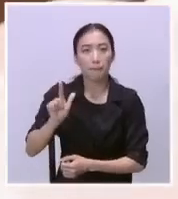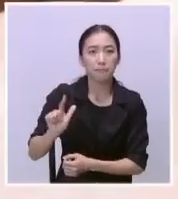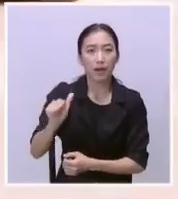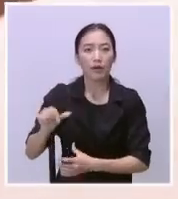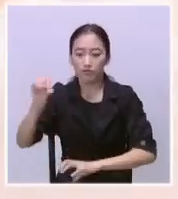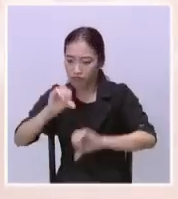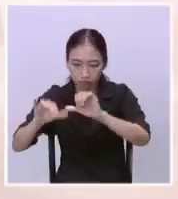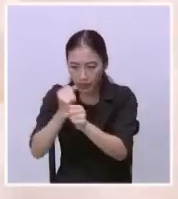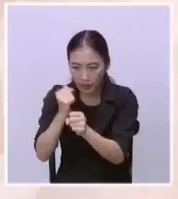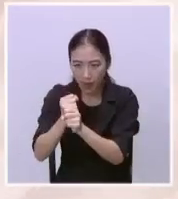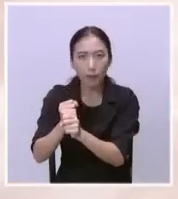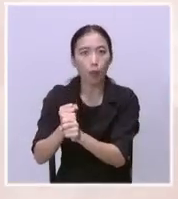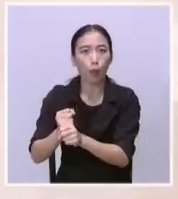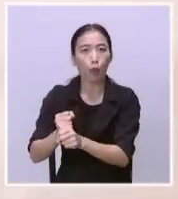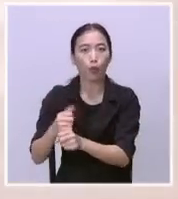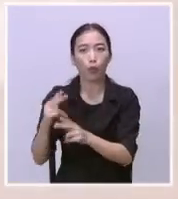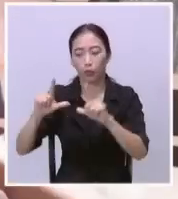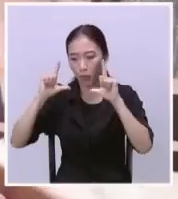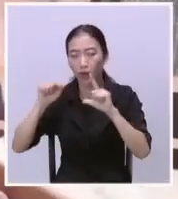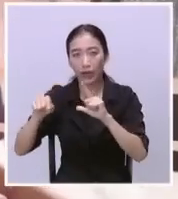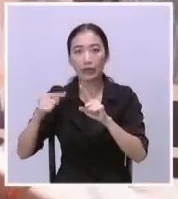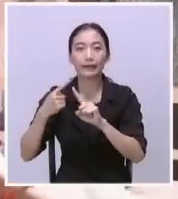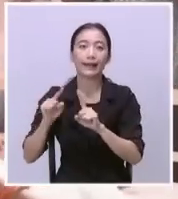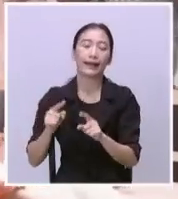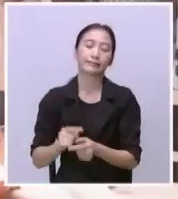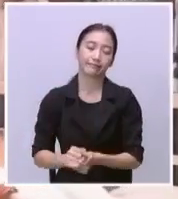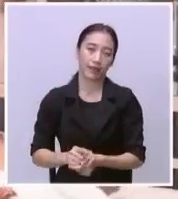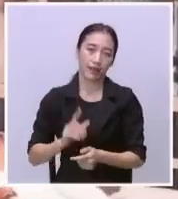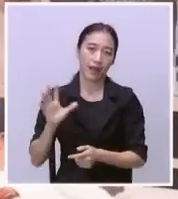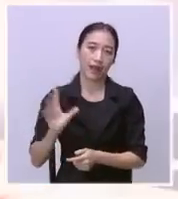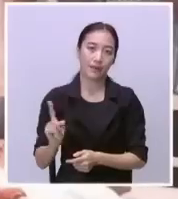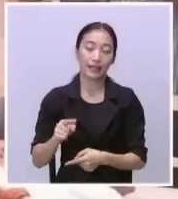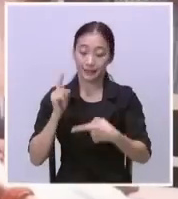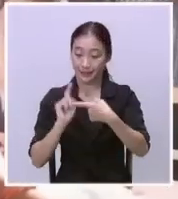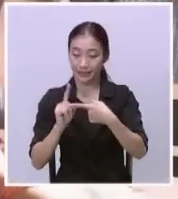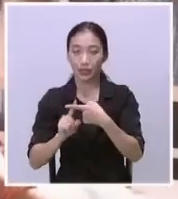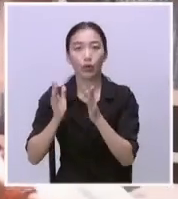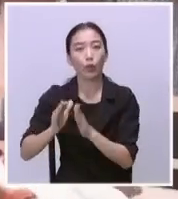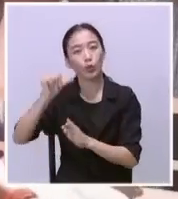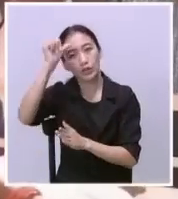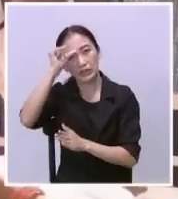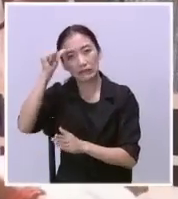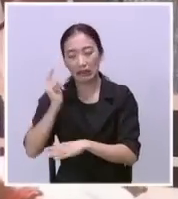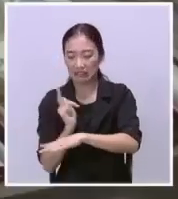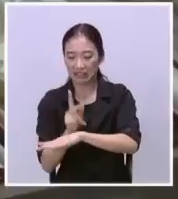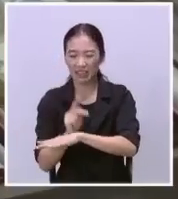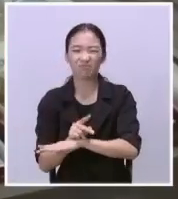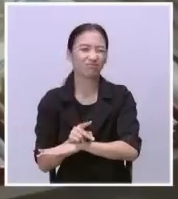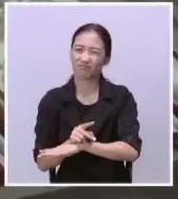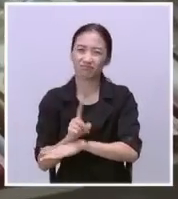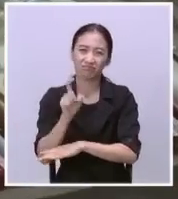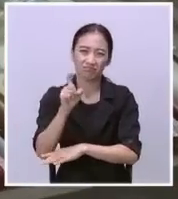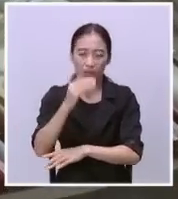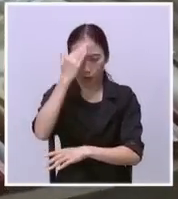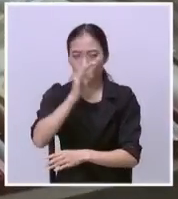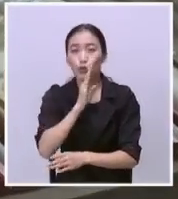างแรกเลยค่ะมาตรการแรกที่รัฐบาลออกมาอินเดียไม่สามารถเข้าถึงอินเทอร์เน็ตได้ทุกคนนะคะคนที่ยากจนเนี่ยเข้าถึงไม่ได้ช่วง